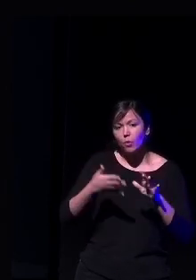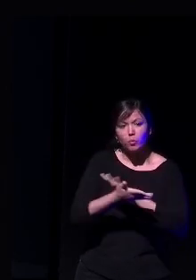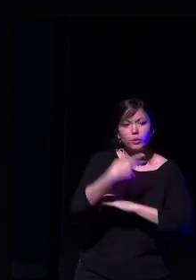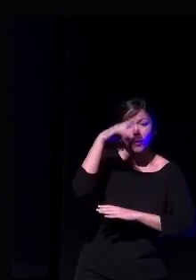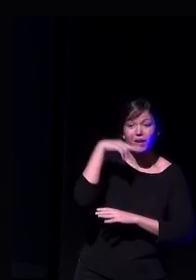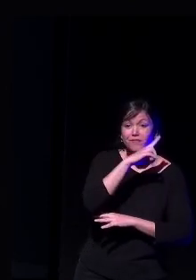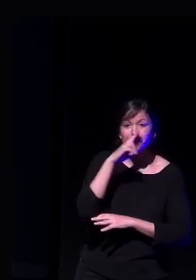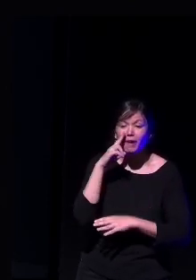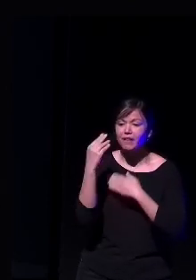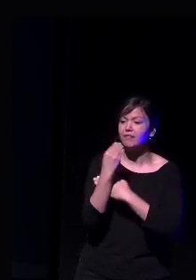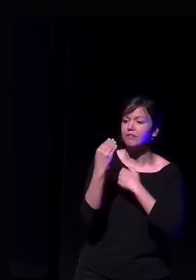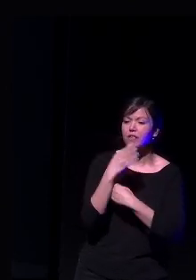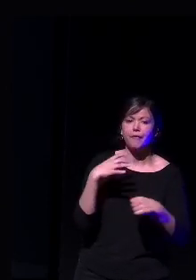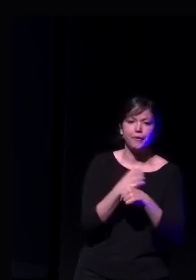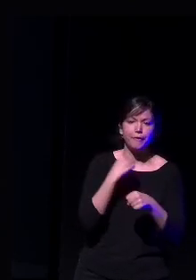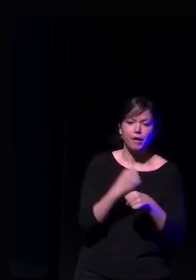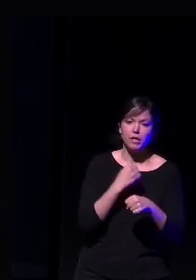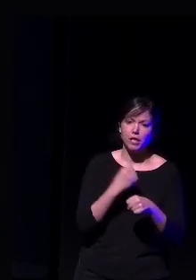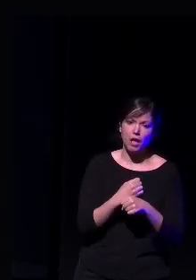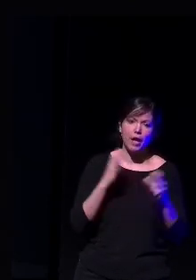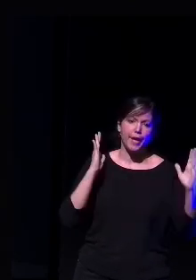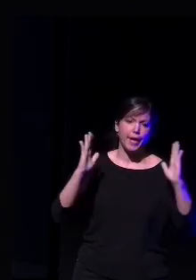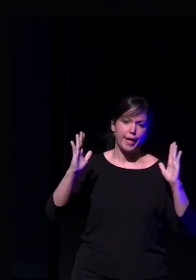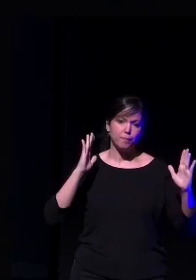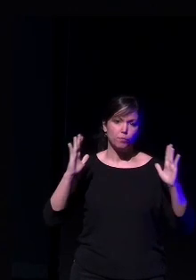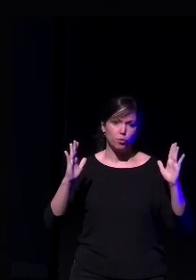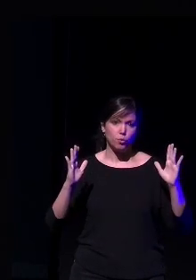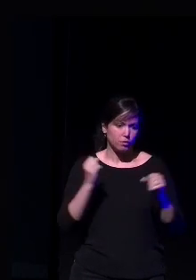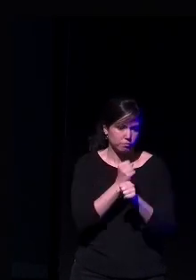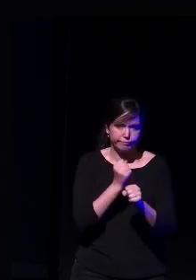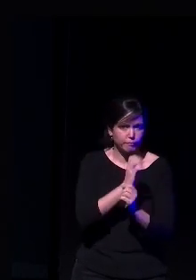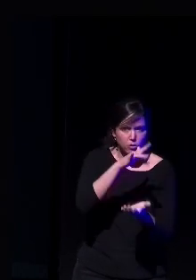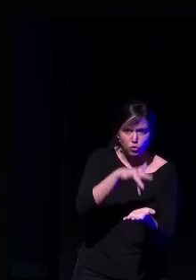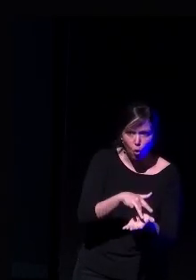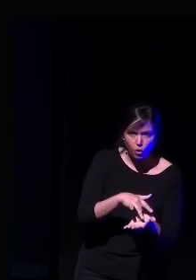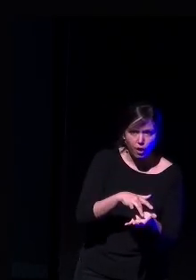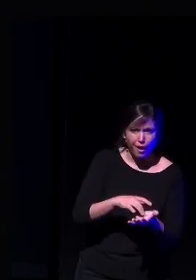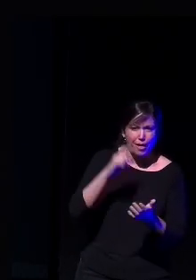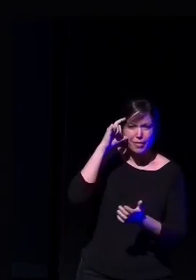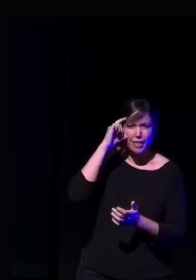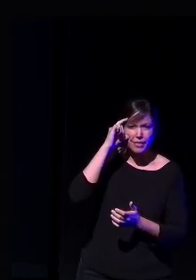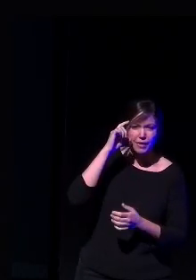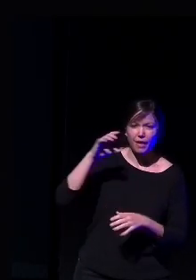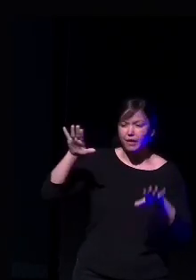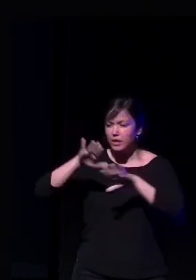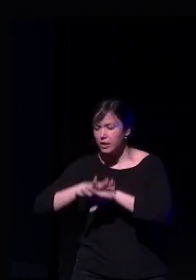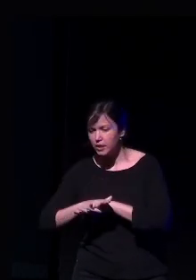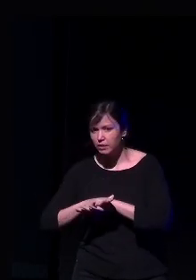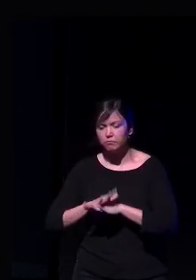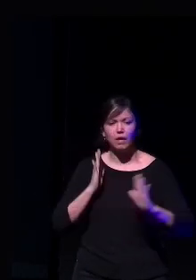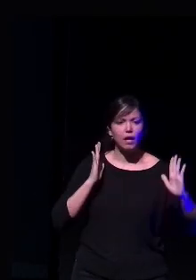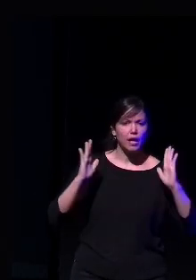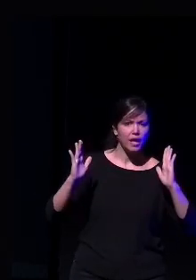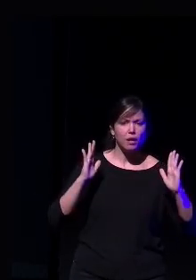ensenyar a treballar. En èpoques on es havia de treballar de sol a sol. En